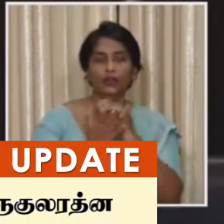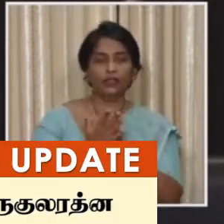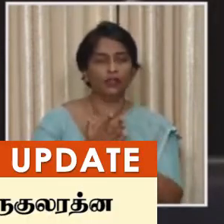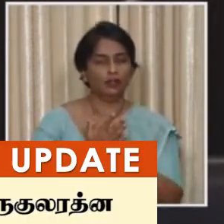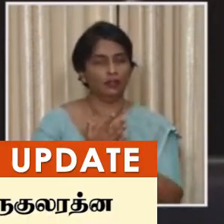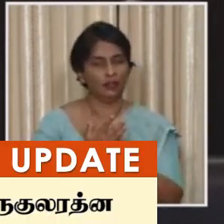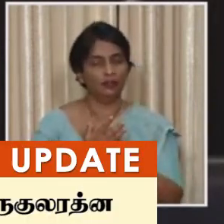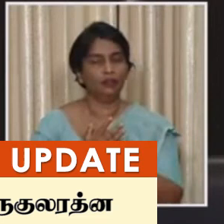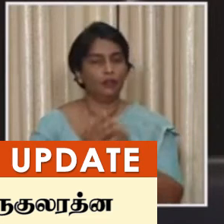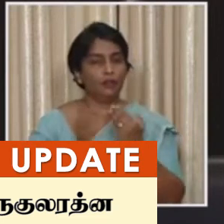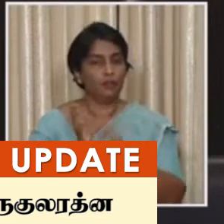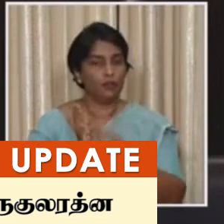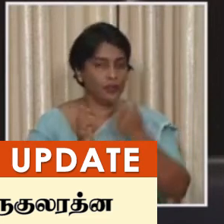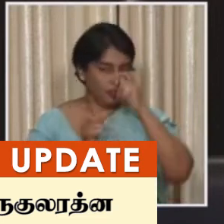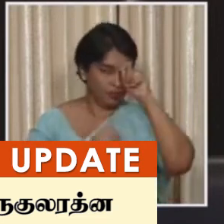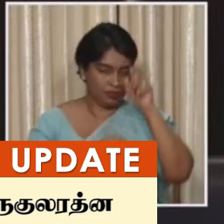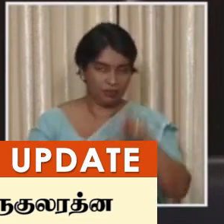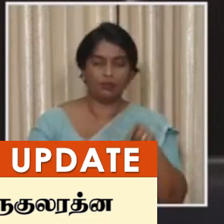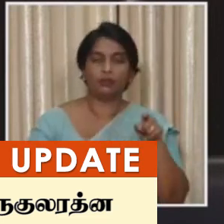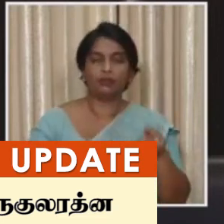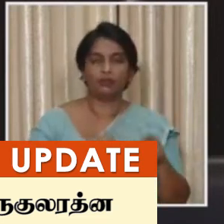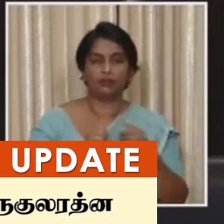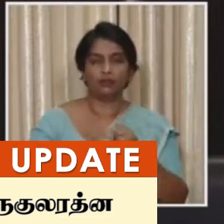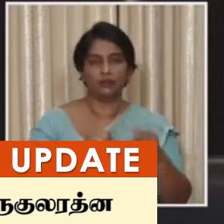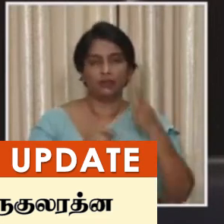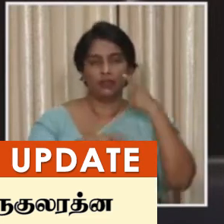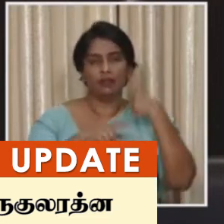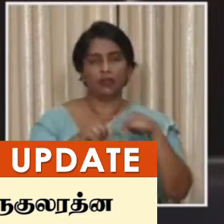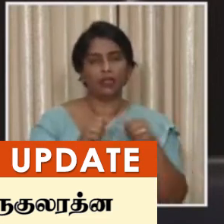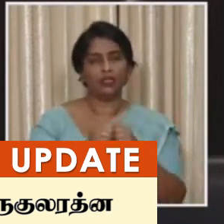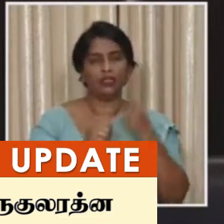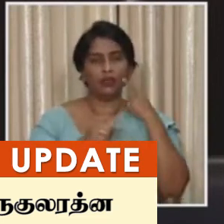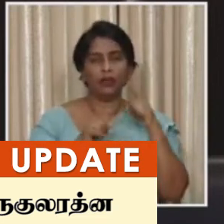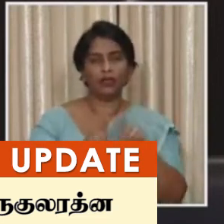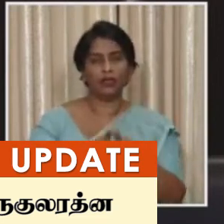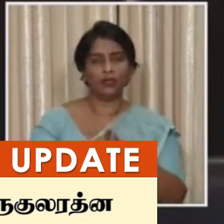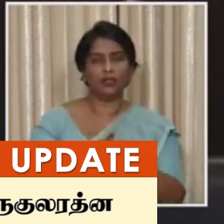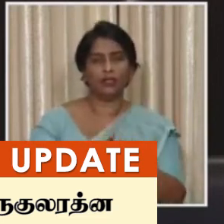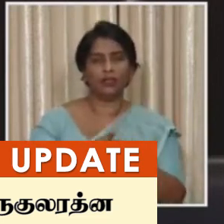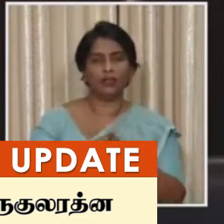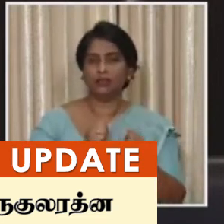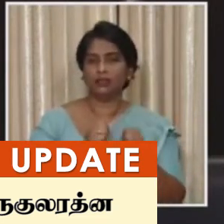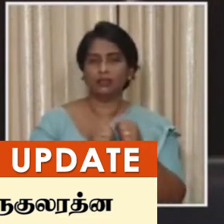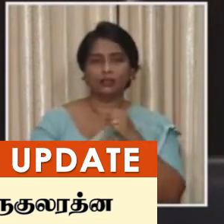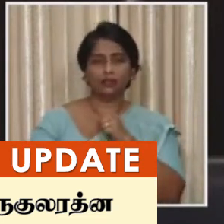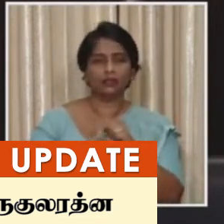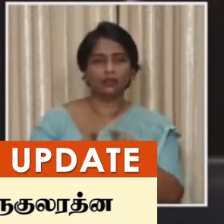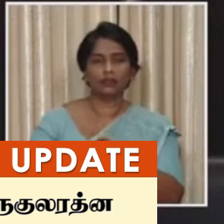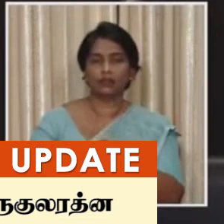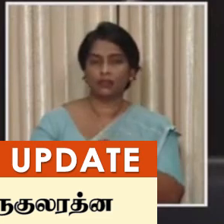எனவே இந்த சபையிலே நீண்ட காலம் அவரோடு நாங்களும் இந்த சபையிலே இருந்தவர்கள் என்ற வகையிலே